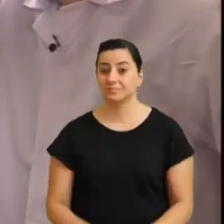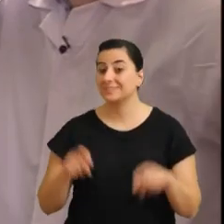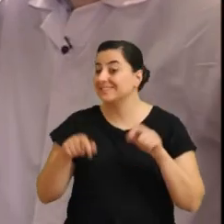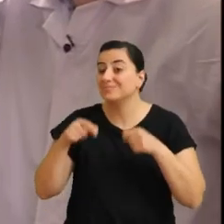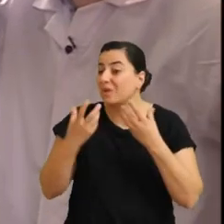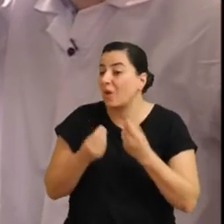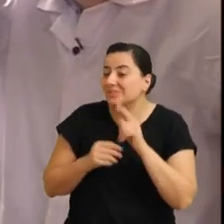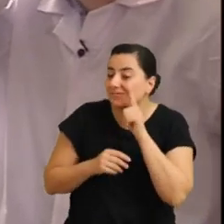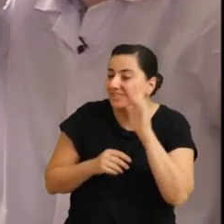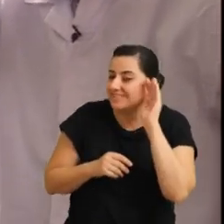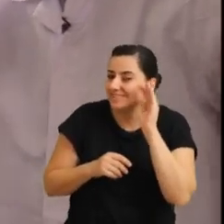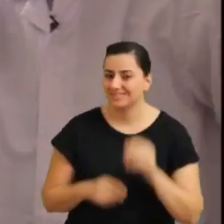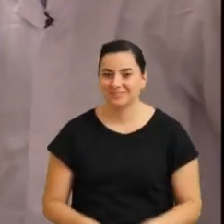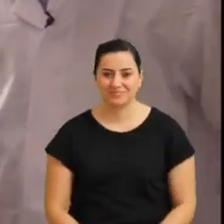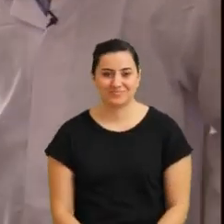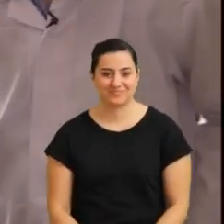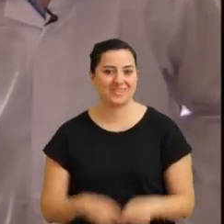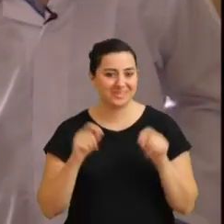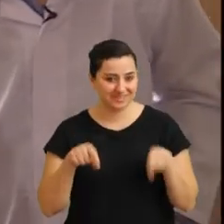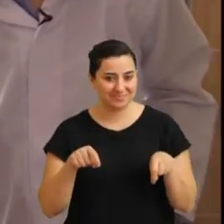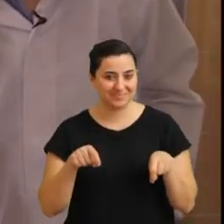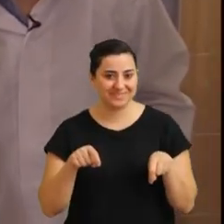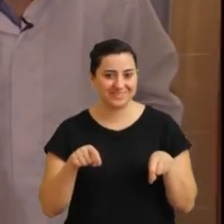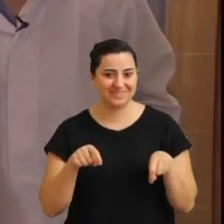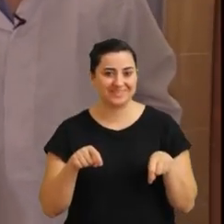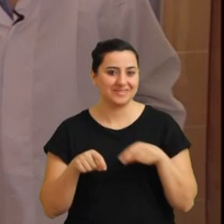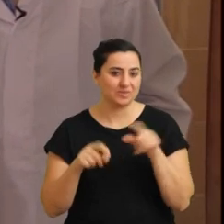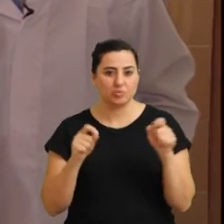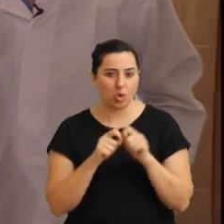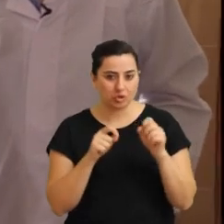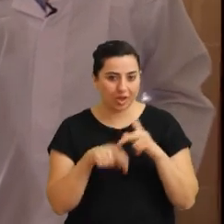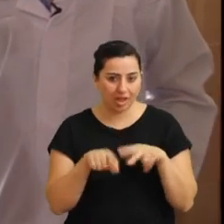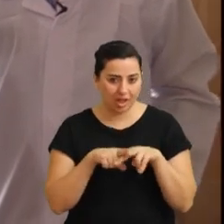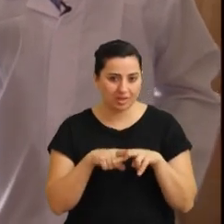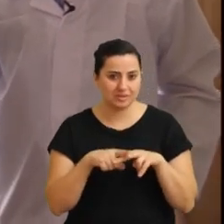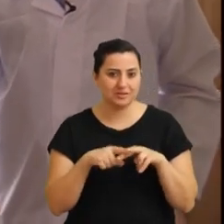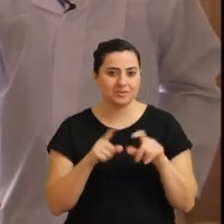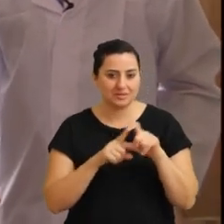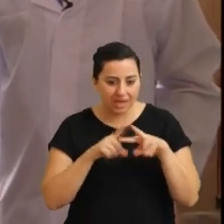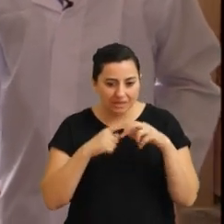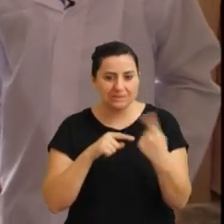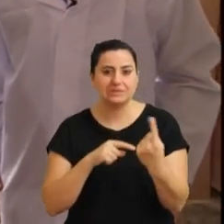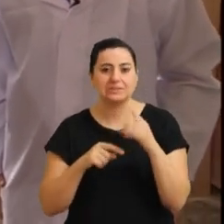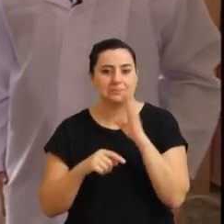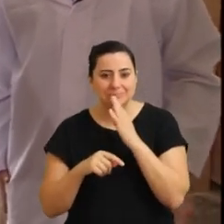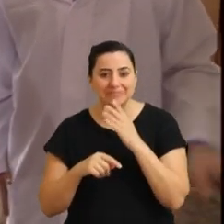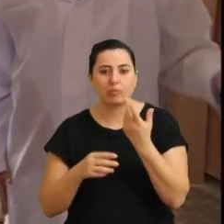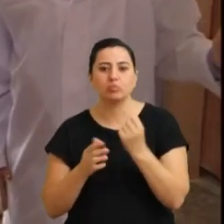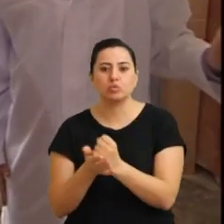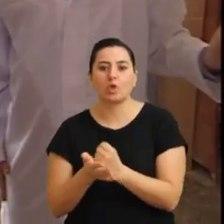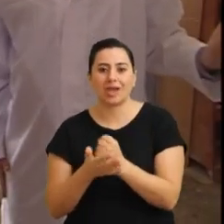Şimdi ne olacak? Ne olacak? Şimdi şu anda balımızı, darıyı, mısırı, buğdayı